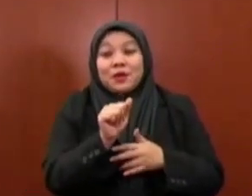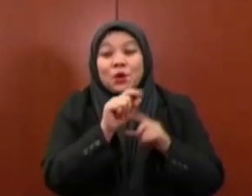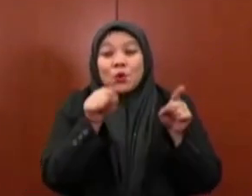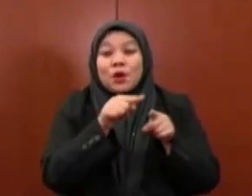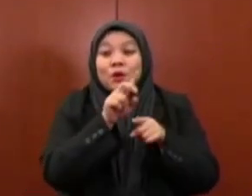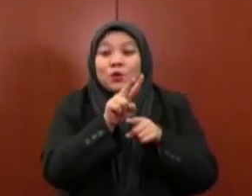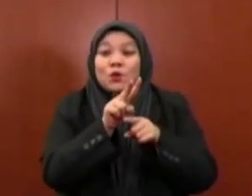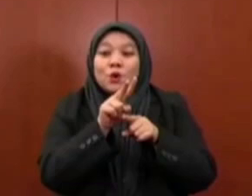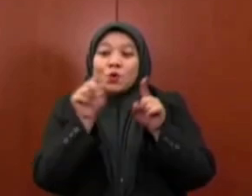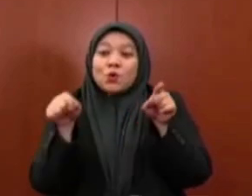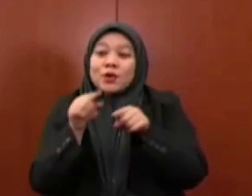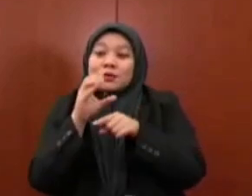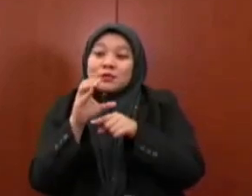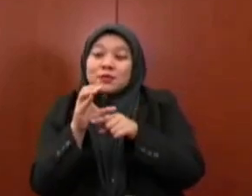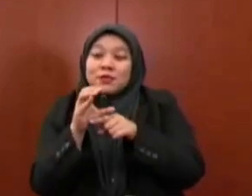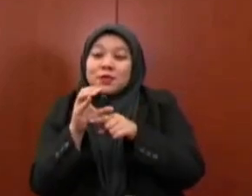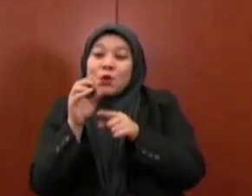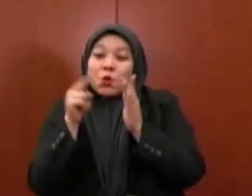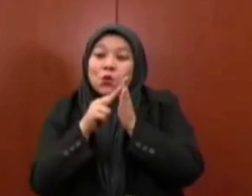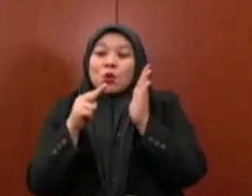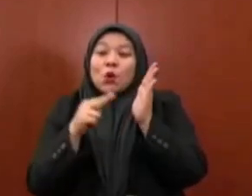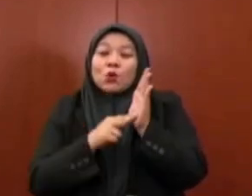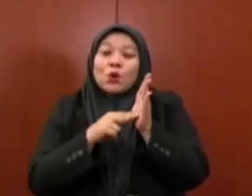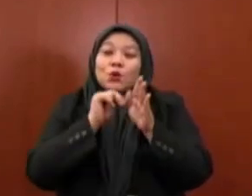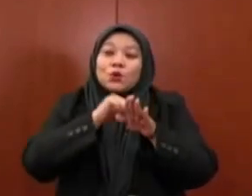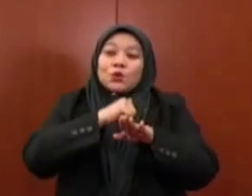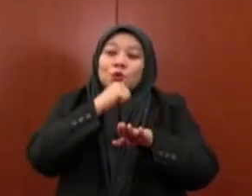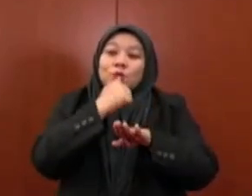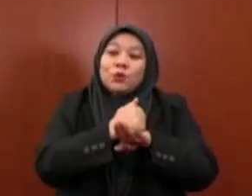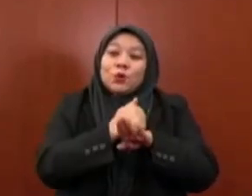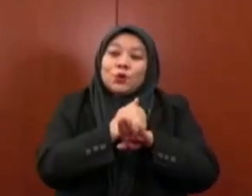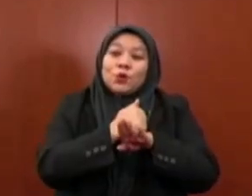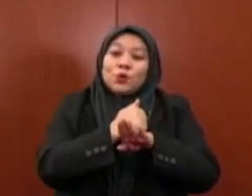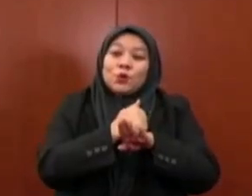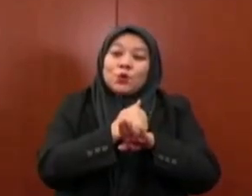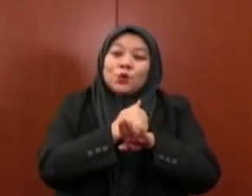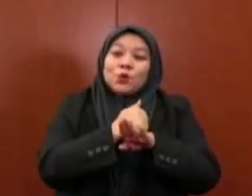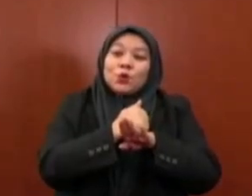/ 2 / C Undang-Undang Tubuh.